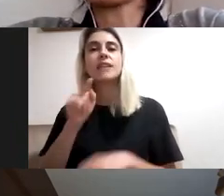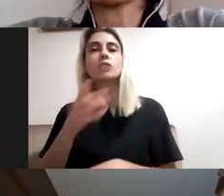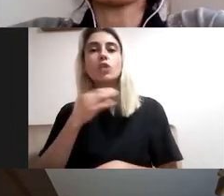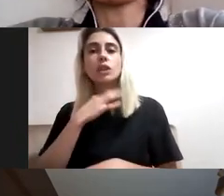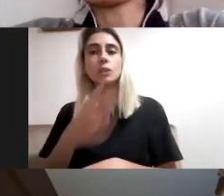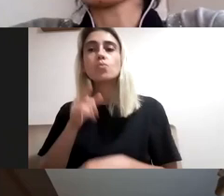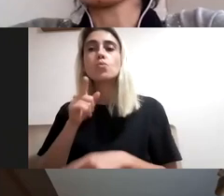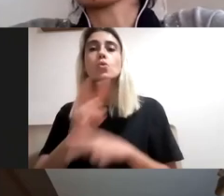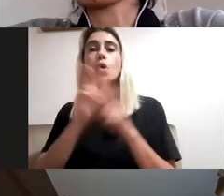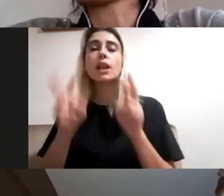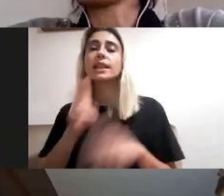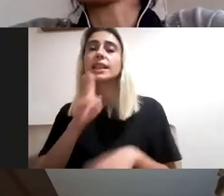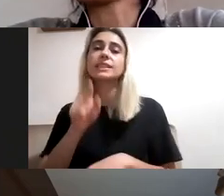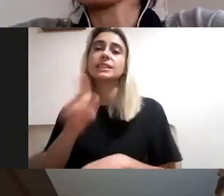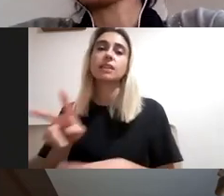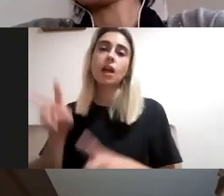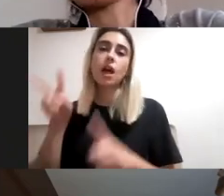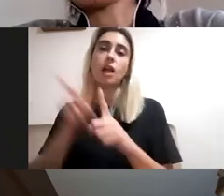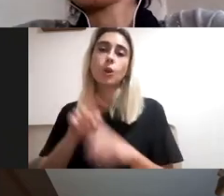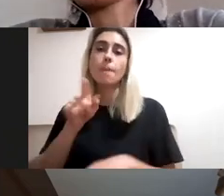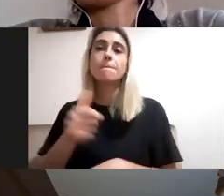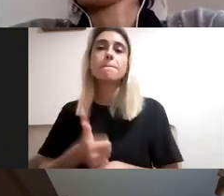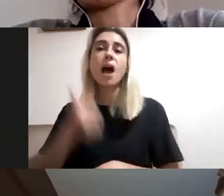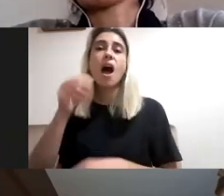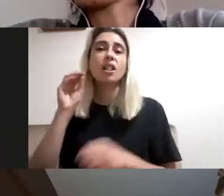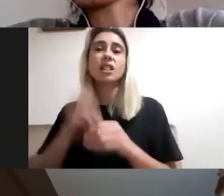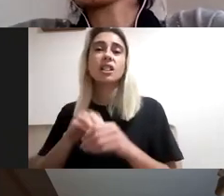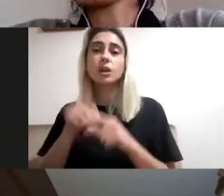konuda size kesinlikle katılıyorum. Tabii bakanlık nezdinde